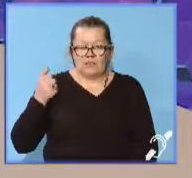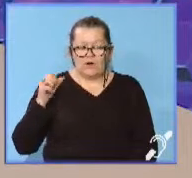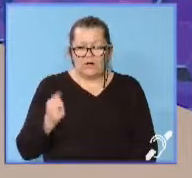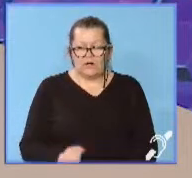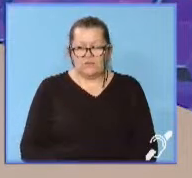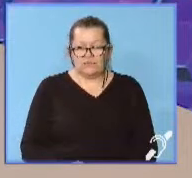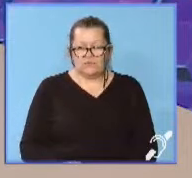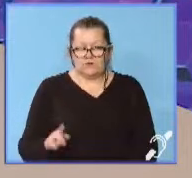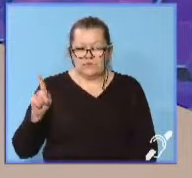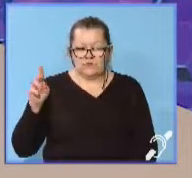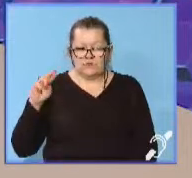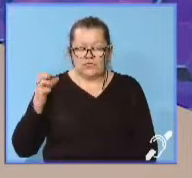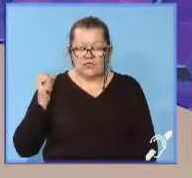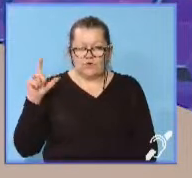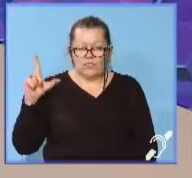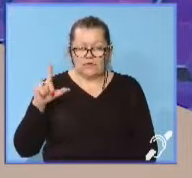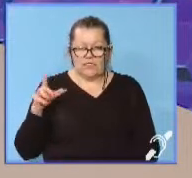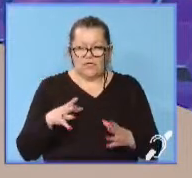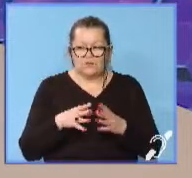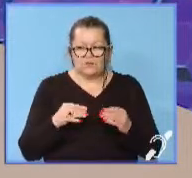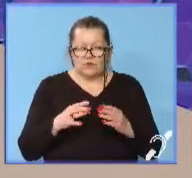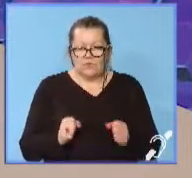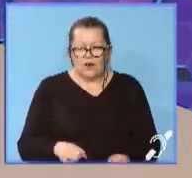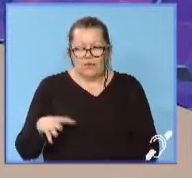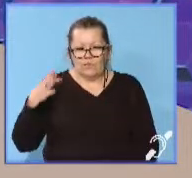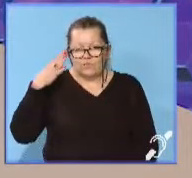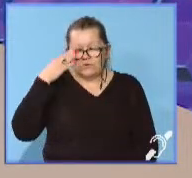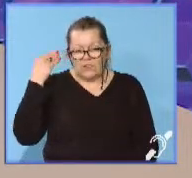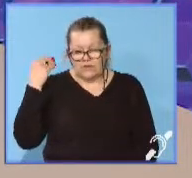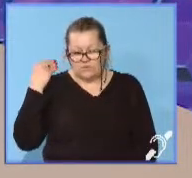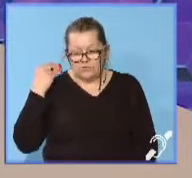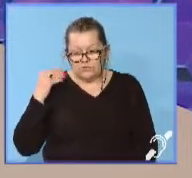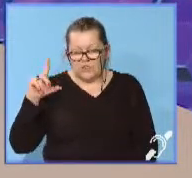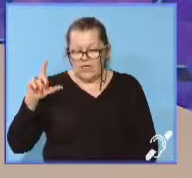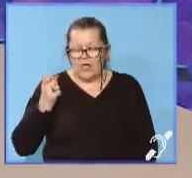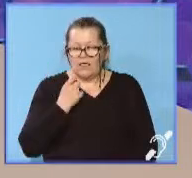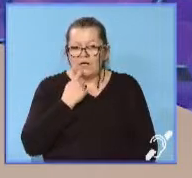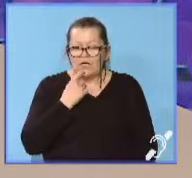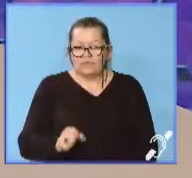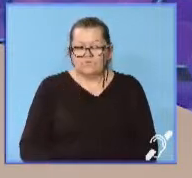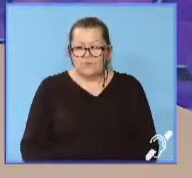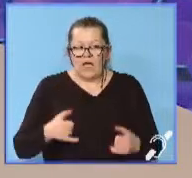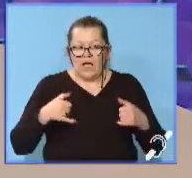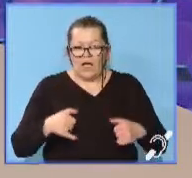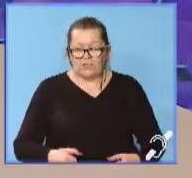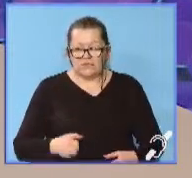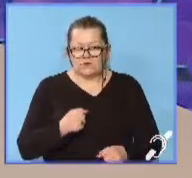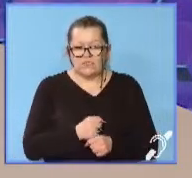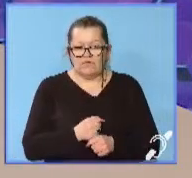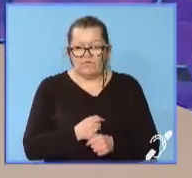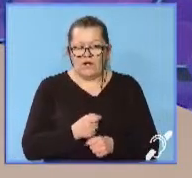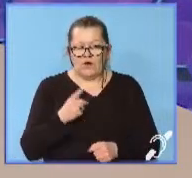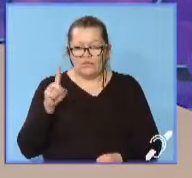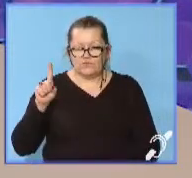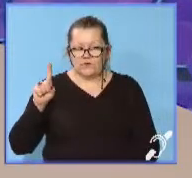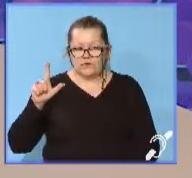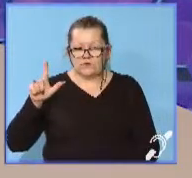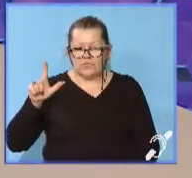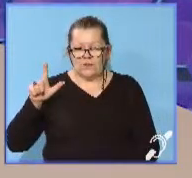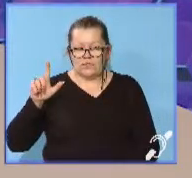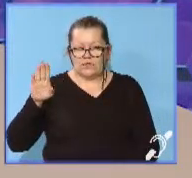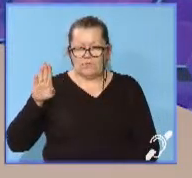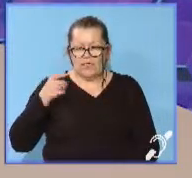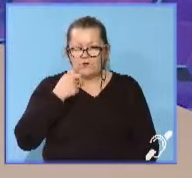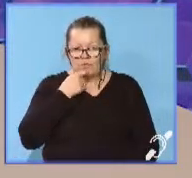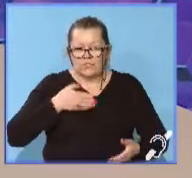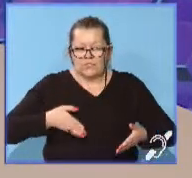considerat un geniu al literaturii române nu a fost uitat nici de craioveni și cum astăzi se împlinesc 174 de